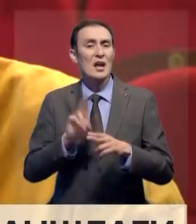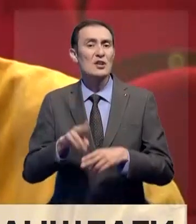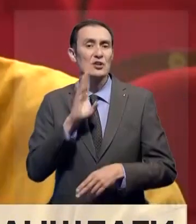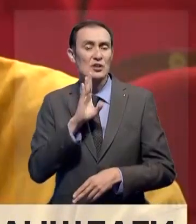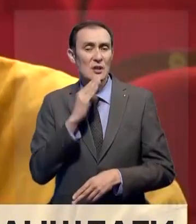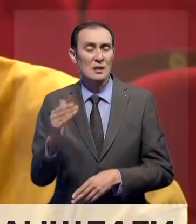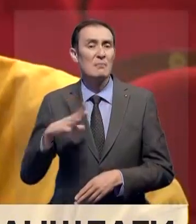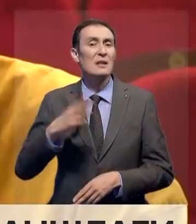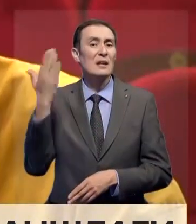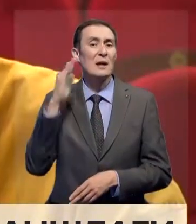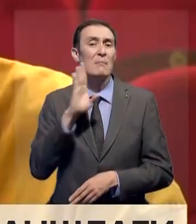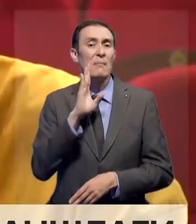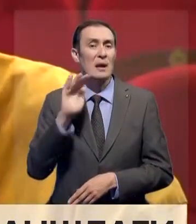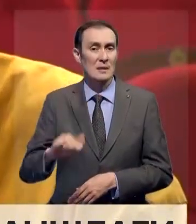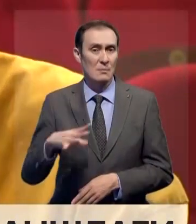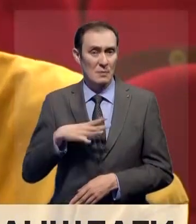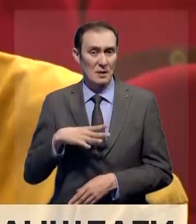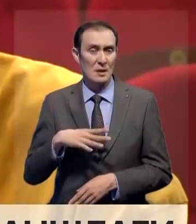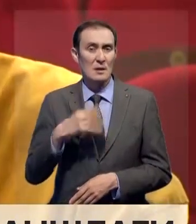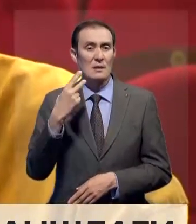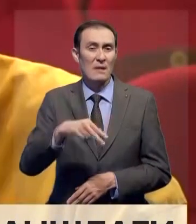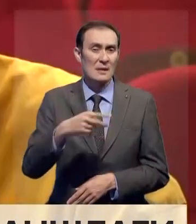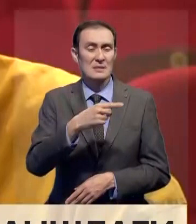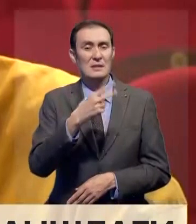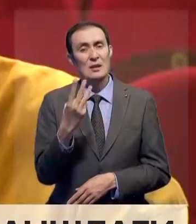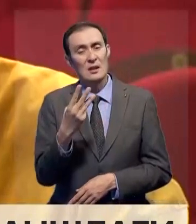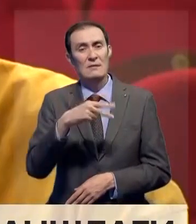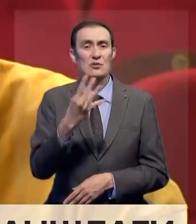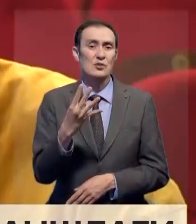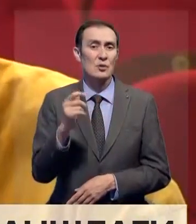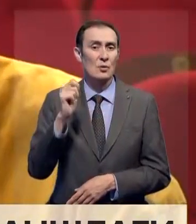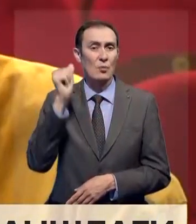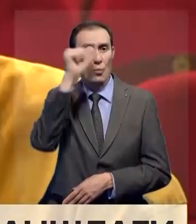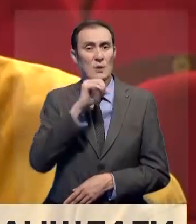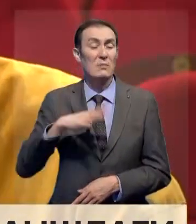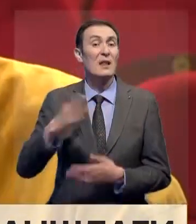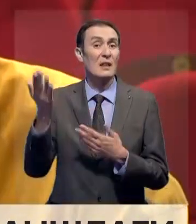Они ведь были девочками. Им было по 23, по 24.